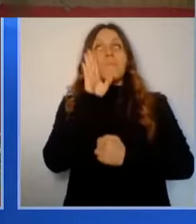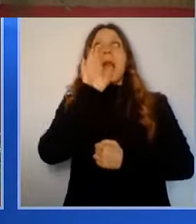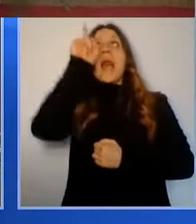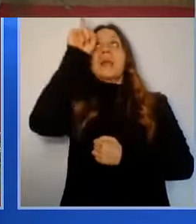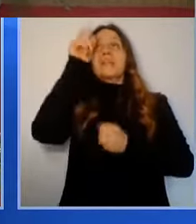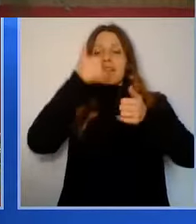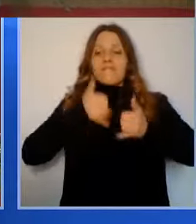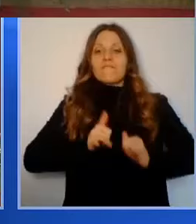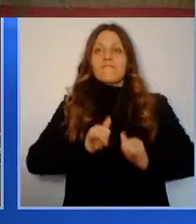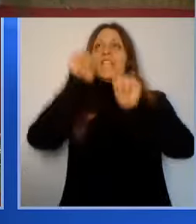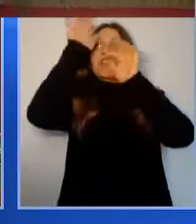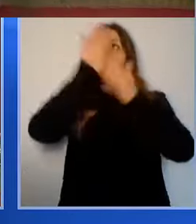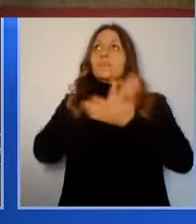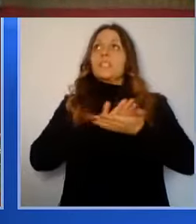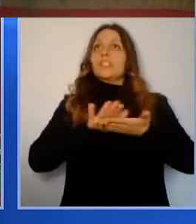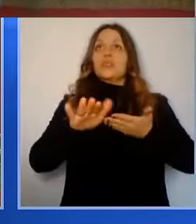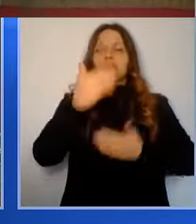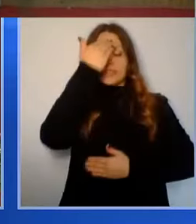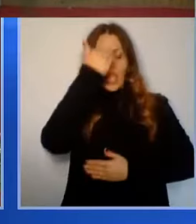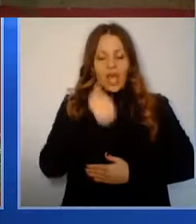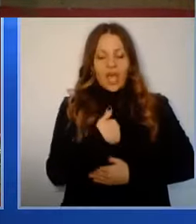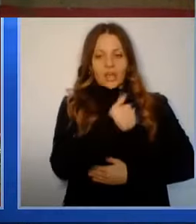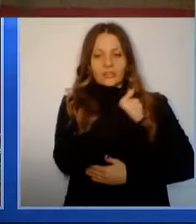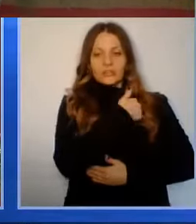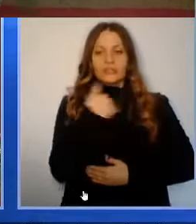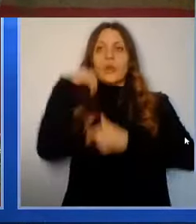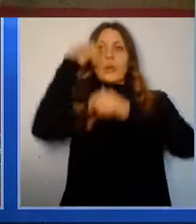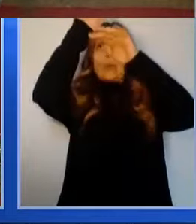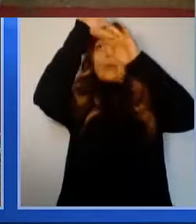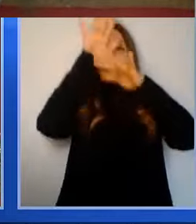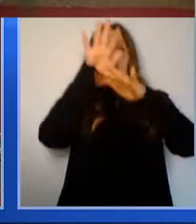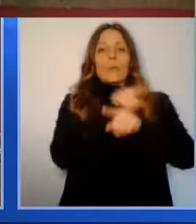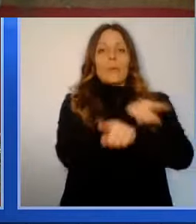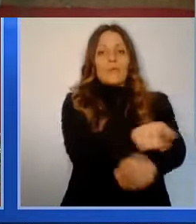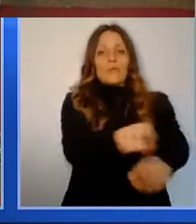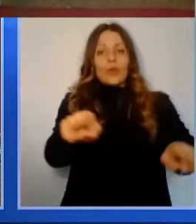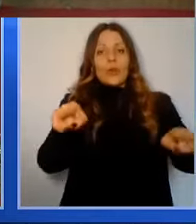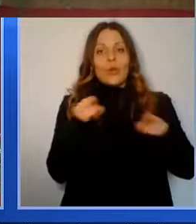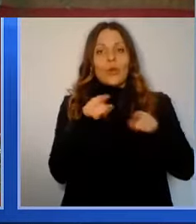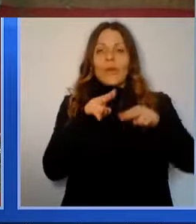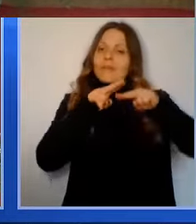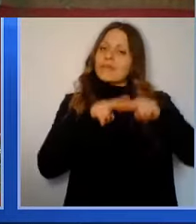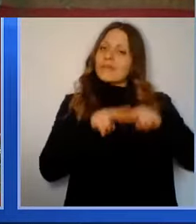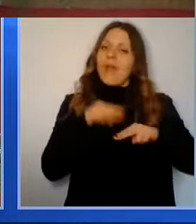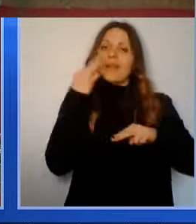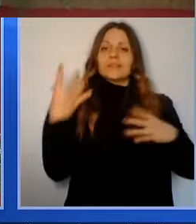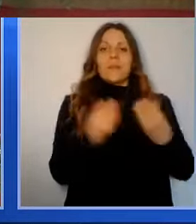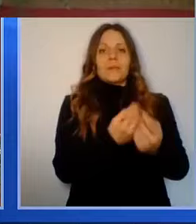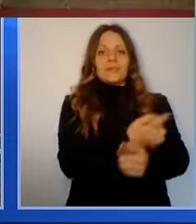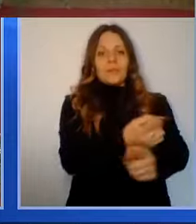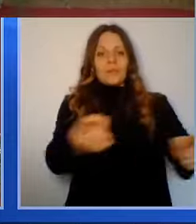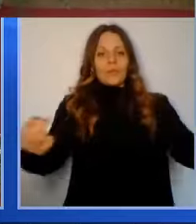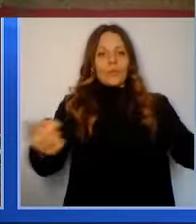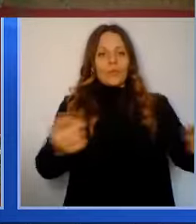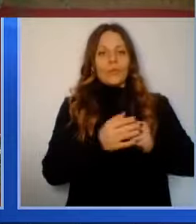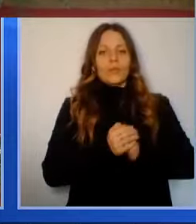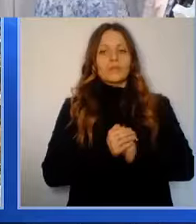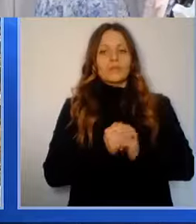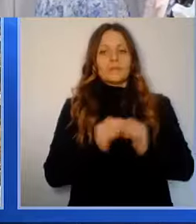et Spiritus Sancti, descendat supervos et maneat semper. Amen.